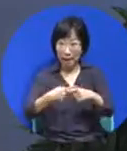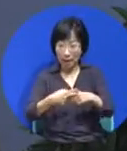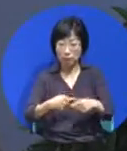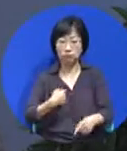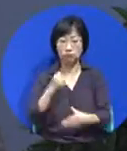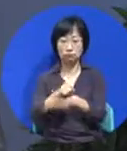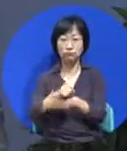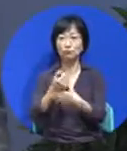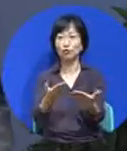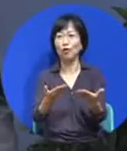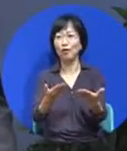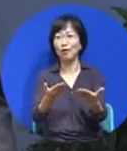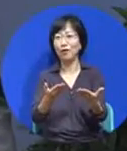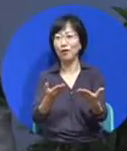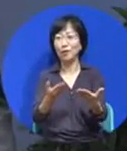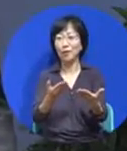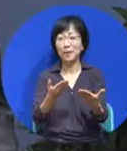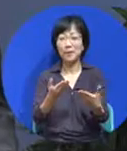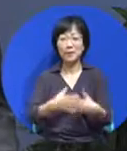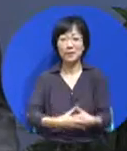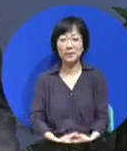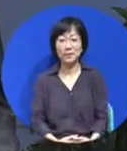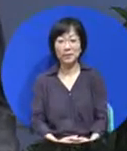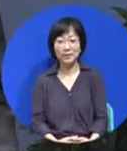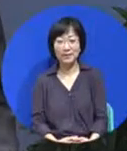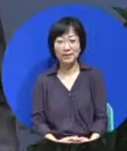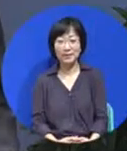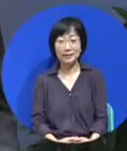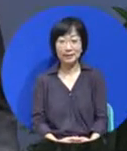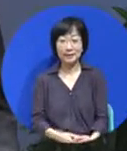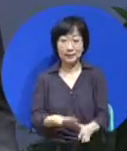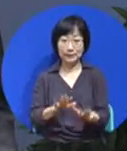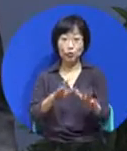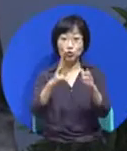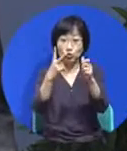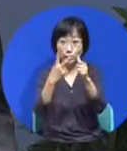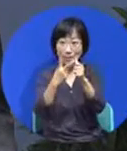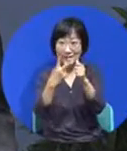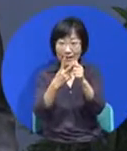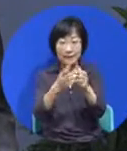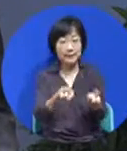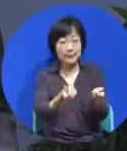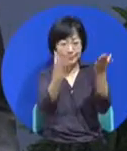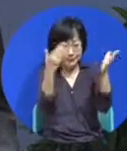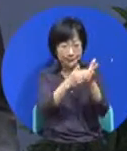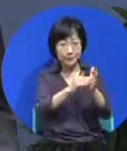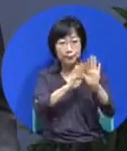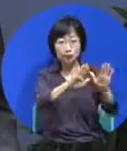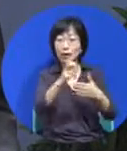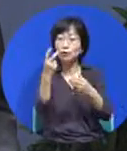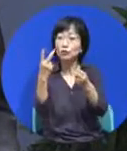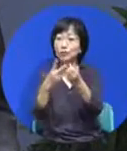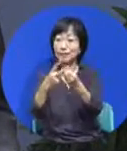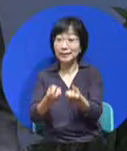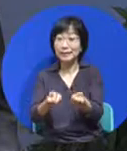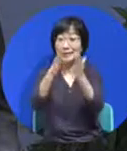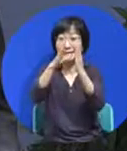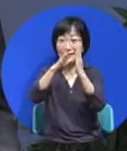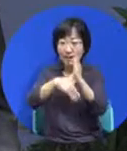says, tell me, I will give you up to half of the kingdom. 두 번째 잔치 때 말합니다. And during the second visit, she says,